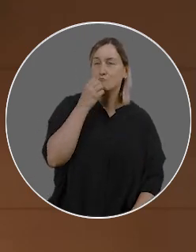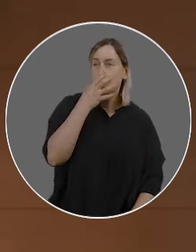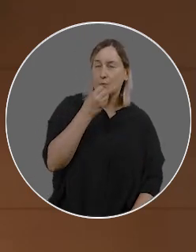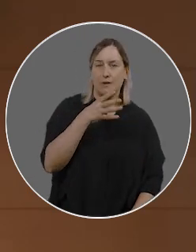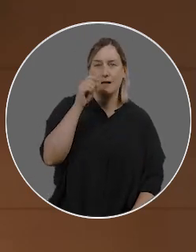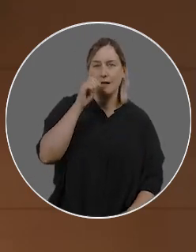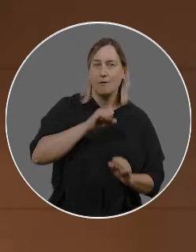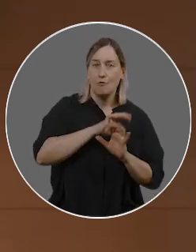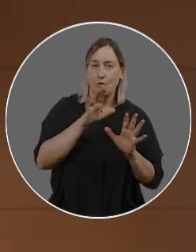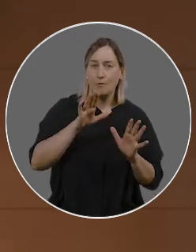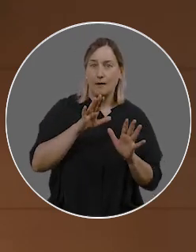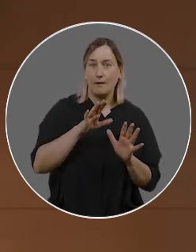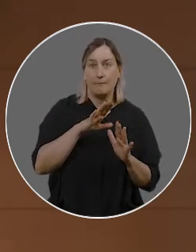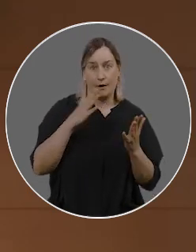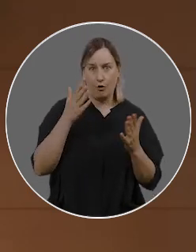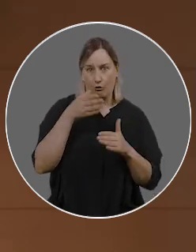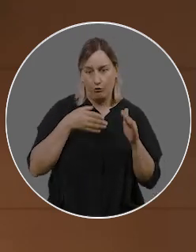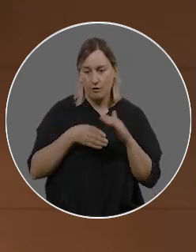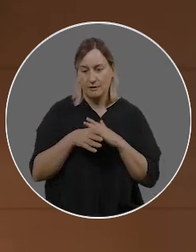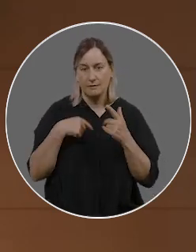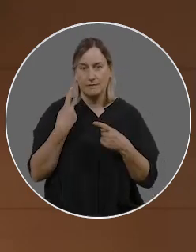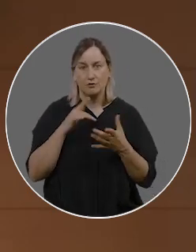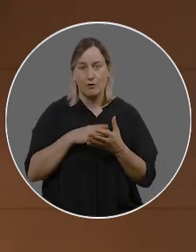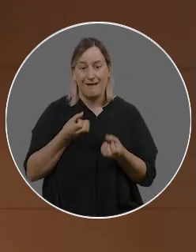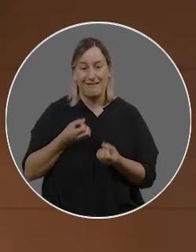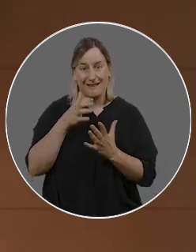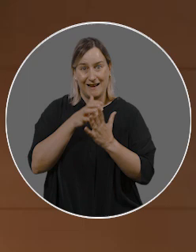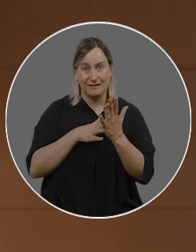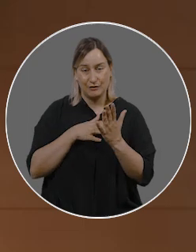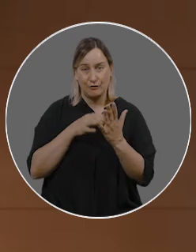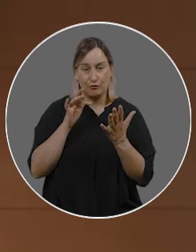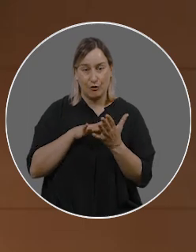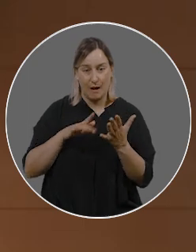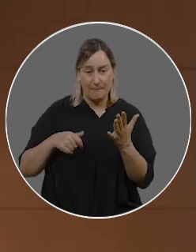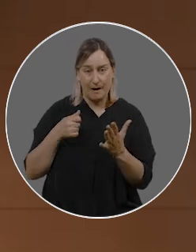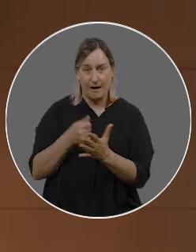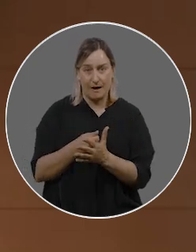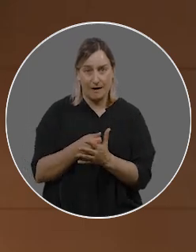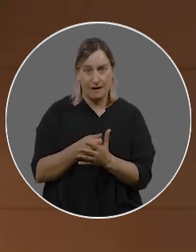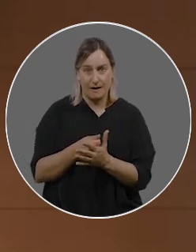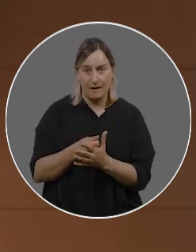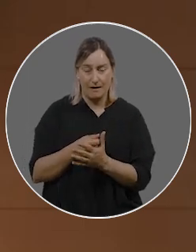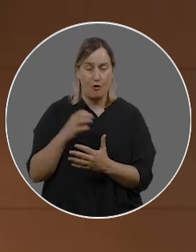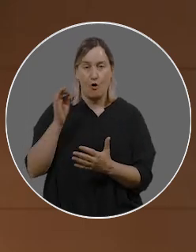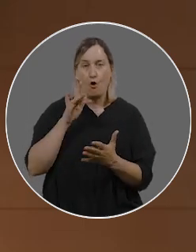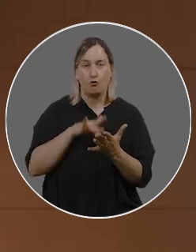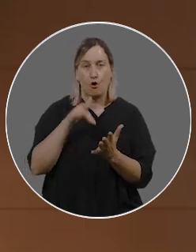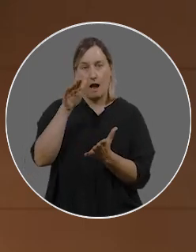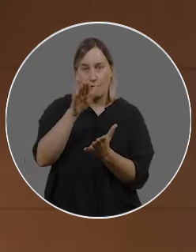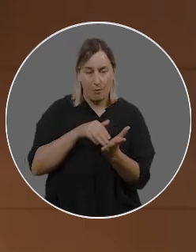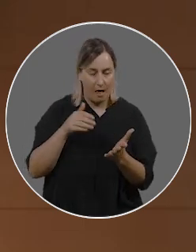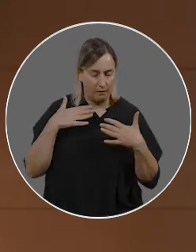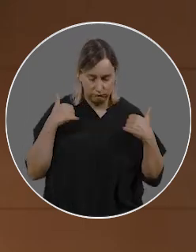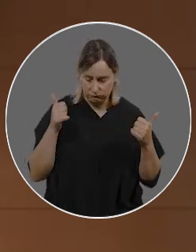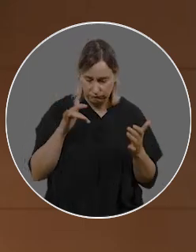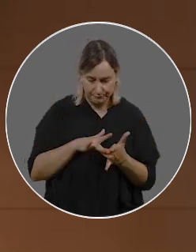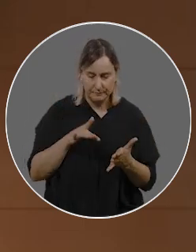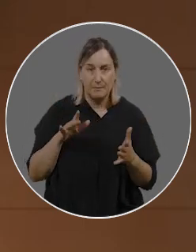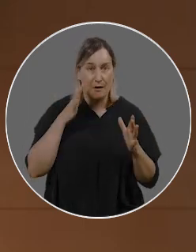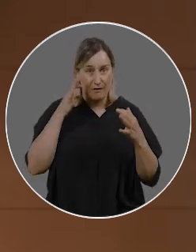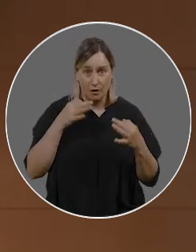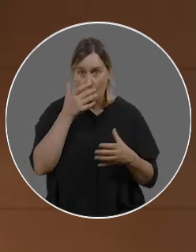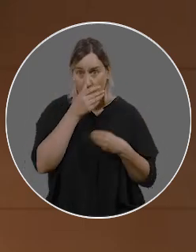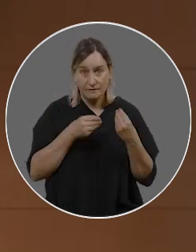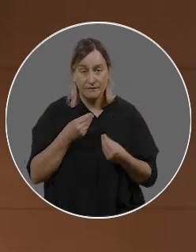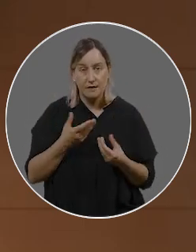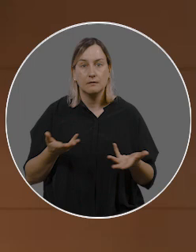bé de cara a la galeria, si després has de fer la declaració de renta i has de pagar, o has de cobrar, o el que et toqui, però no la pots